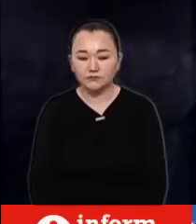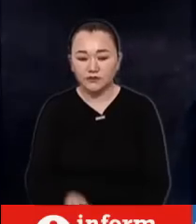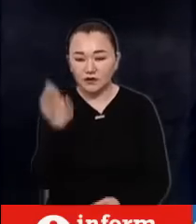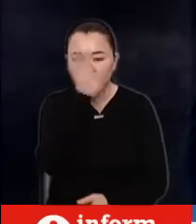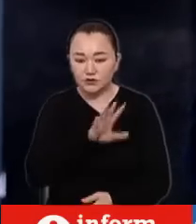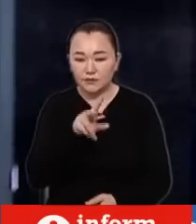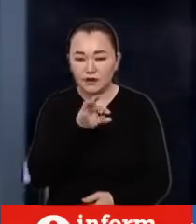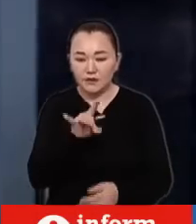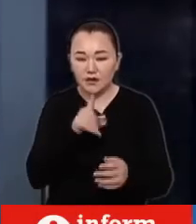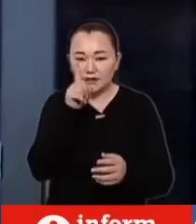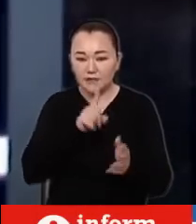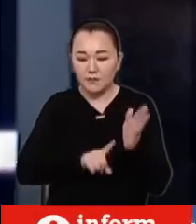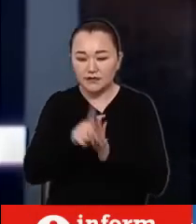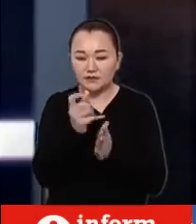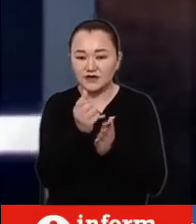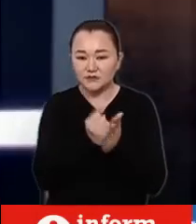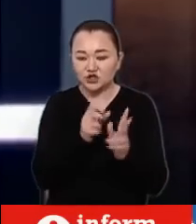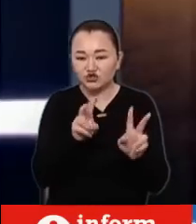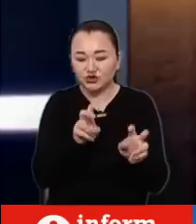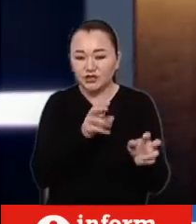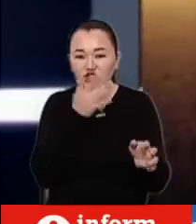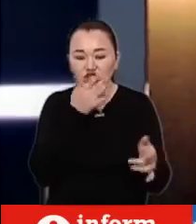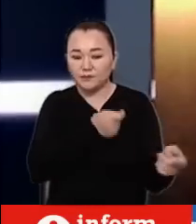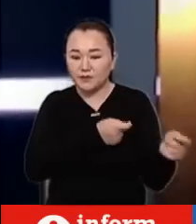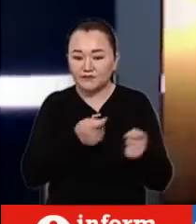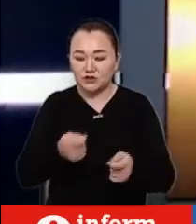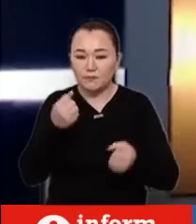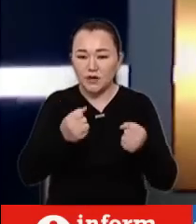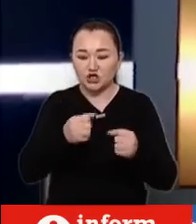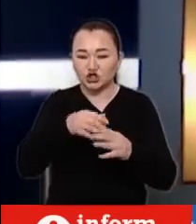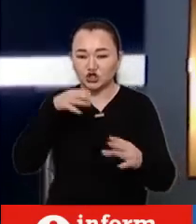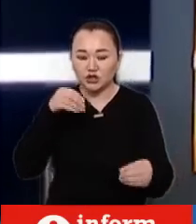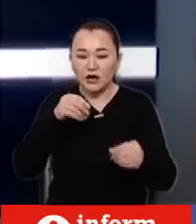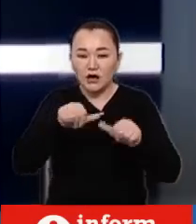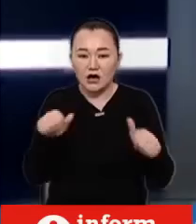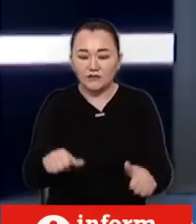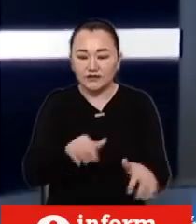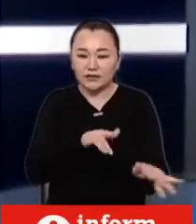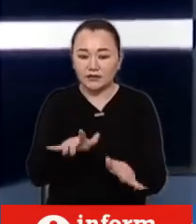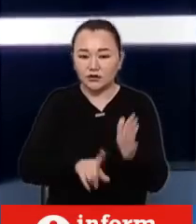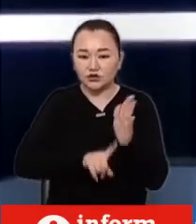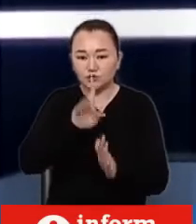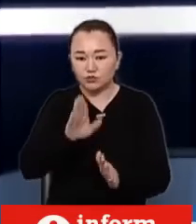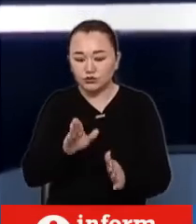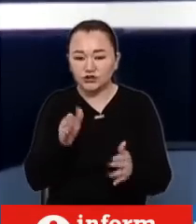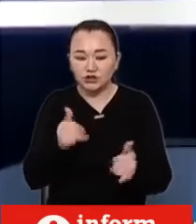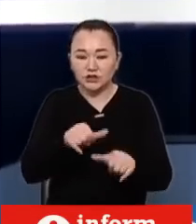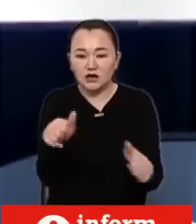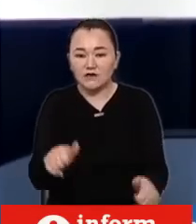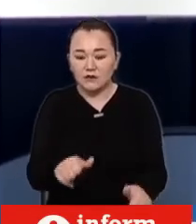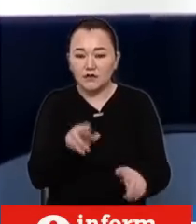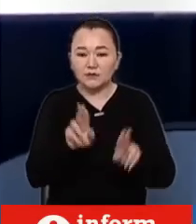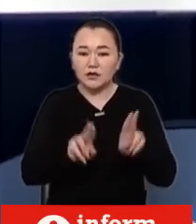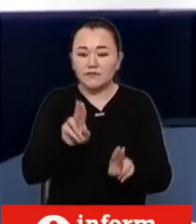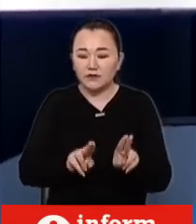Елімізде мамыр айынан бастап қосалқы бөлшек ретінде шетелден әкелінген көліктерді заңдастыру жұмыстары басталады. Қазір заңдастыру